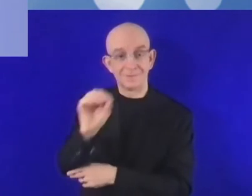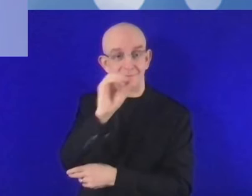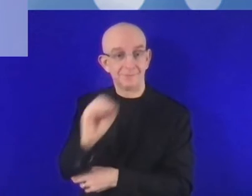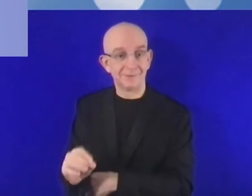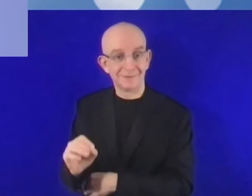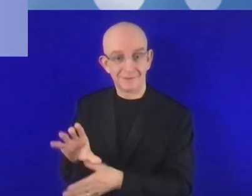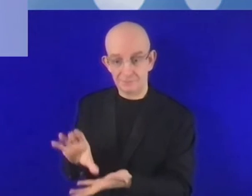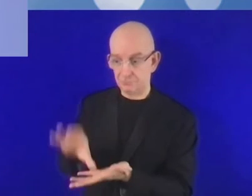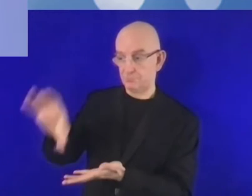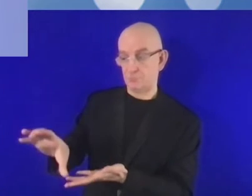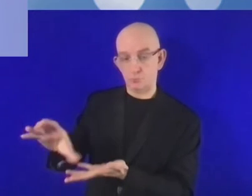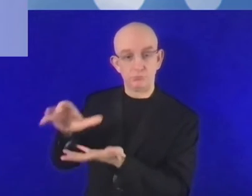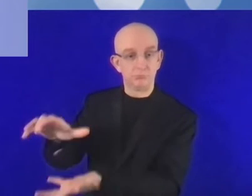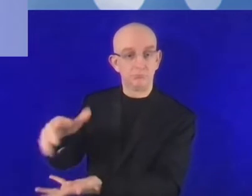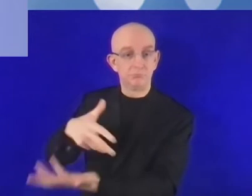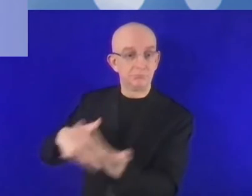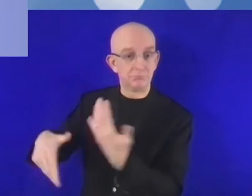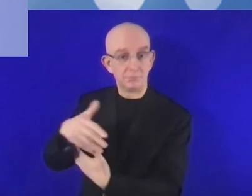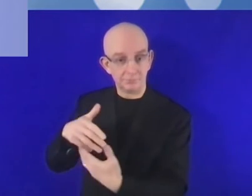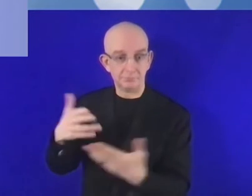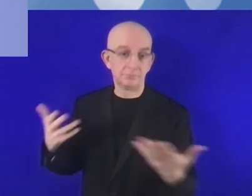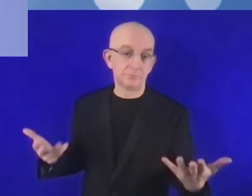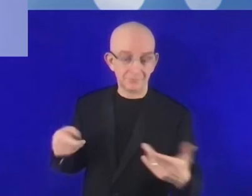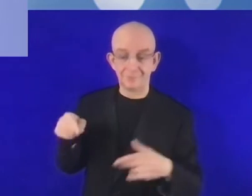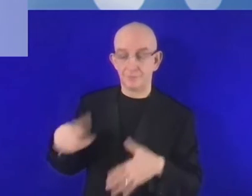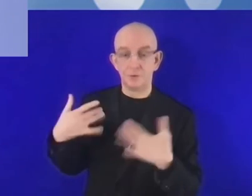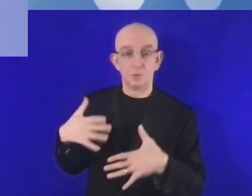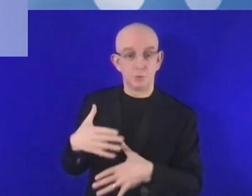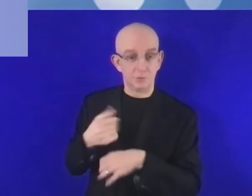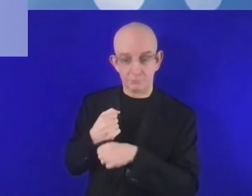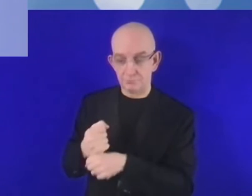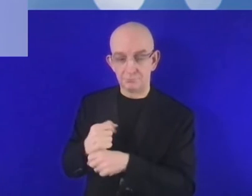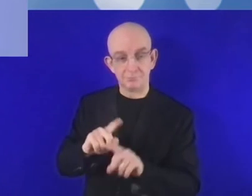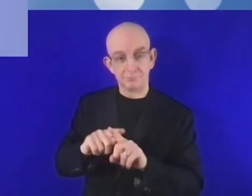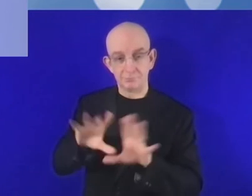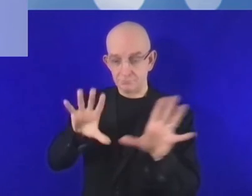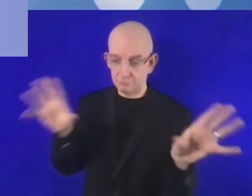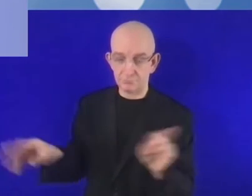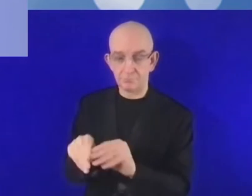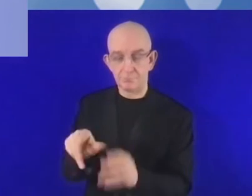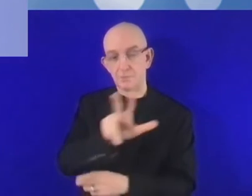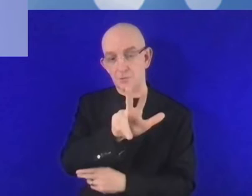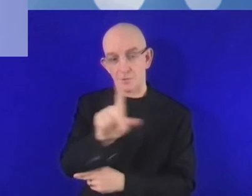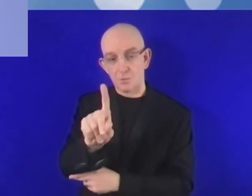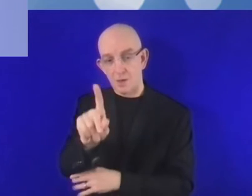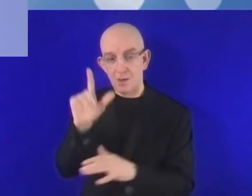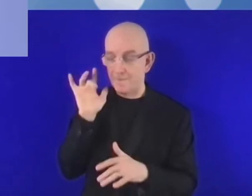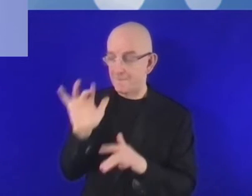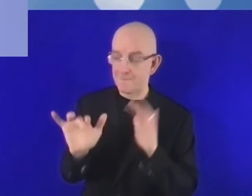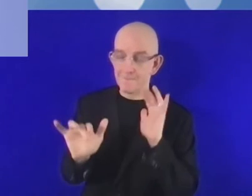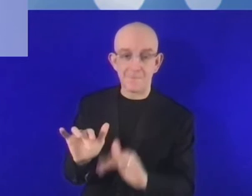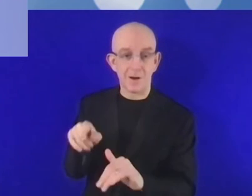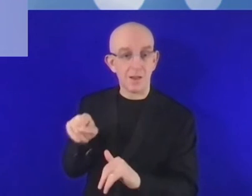рабочих мест, в нем большая занятость. И можно сказать, что каждый год мы